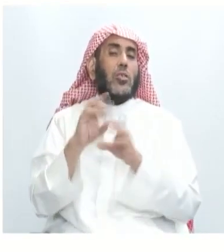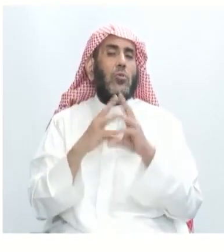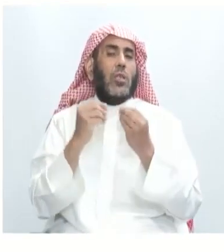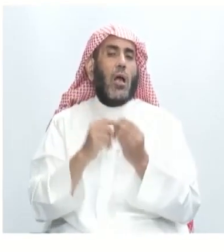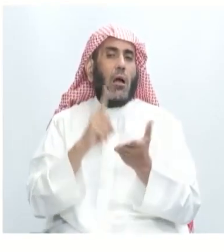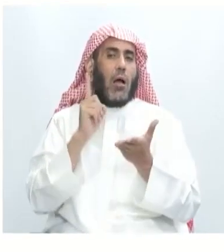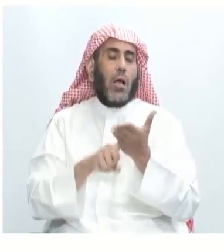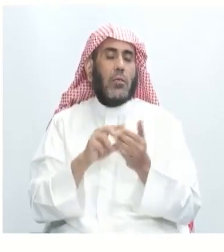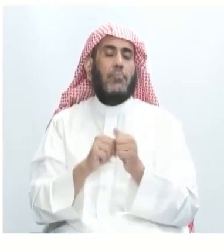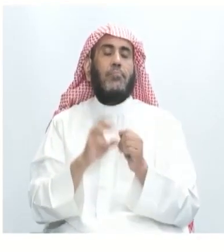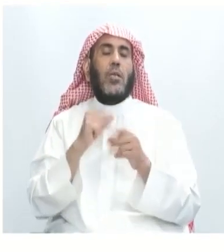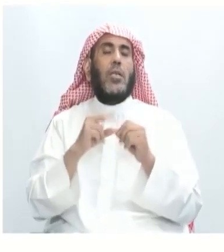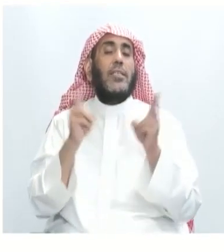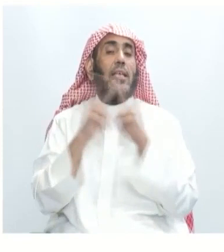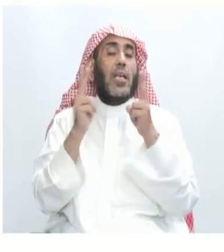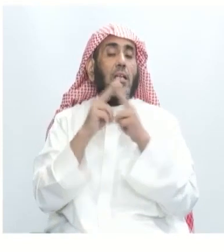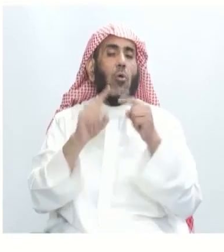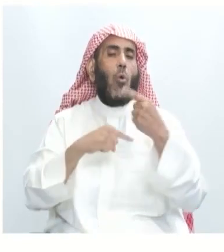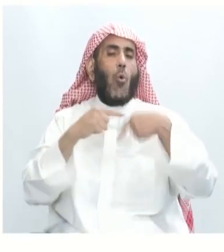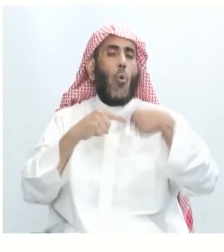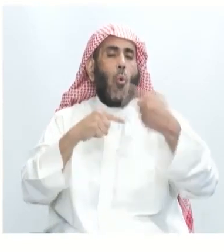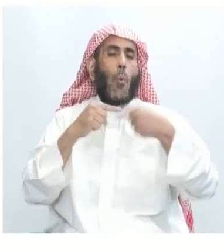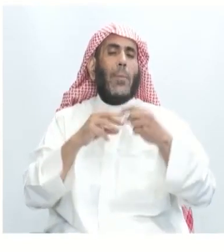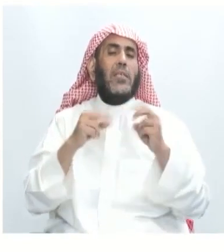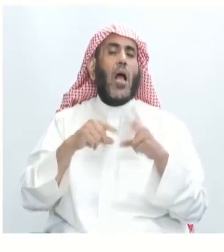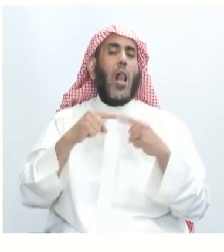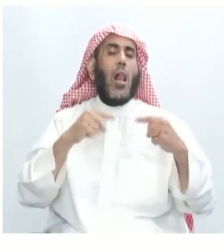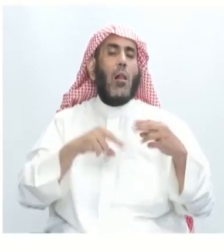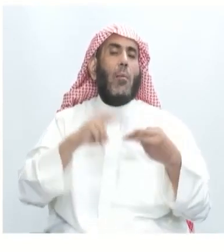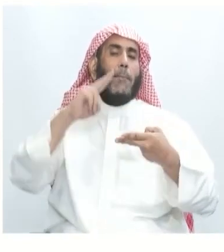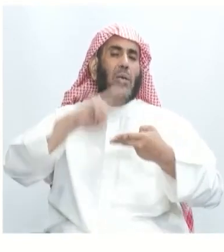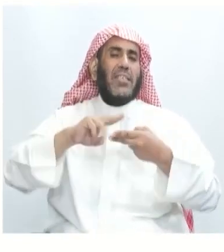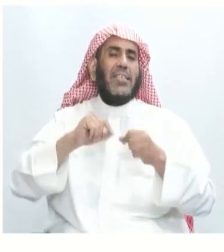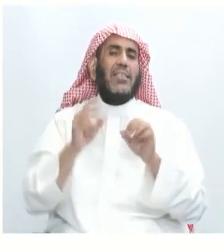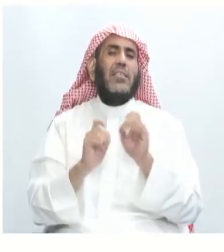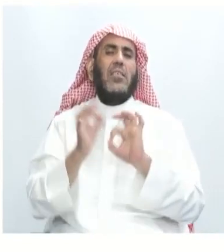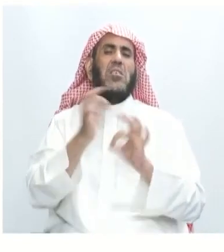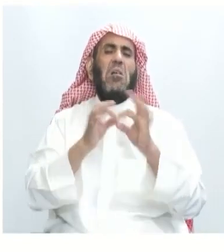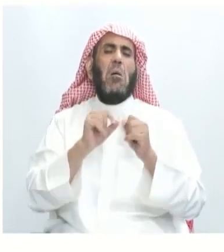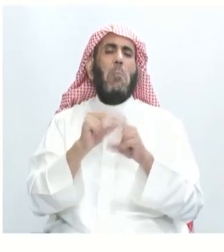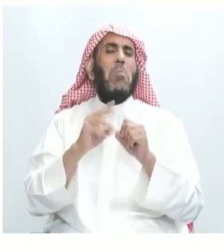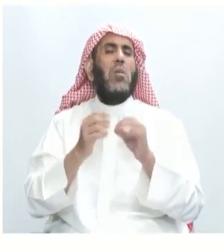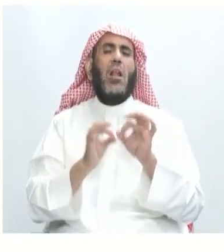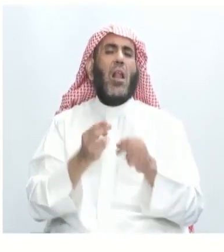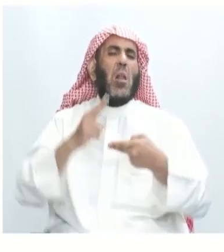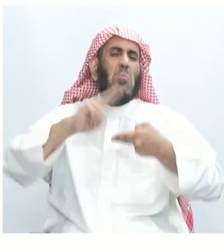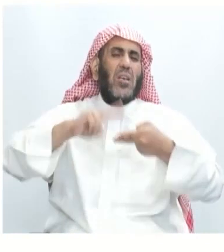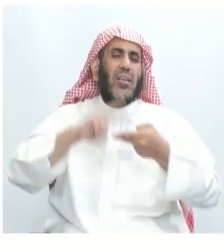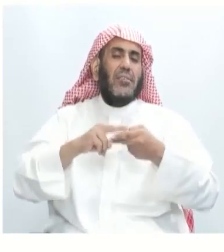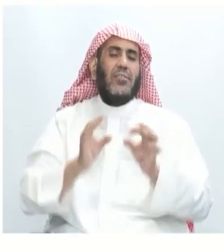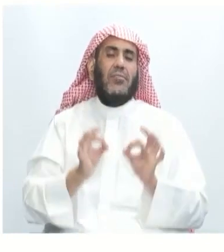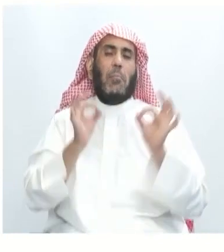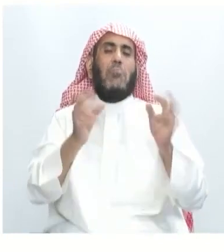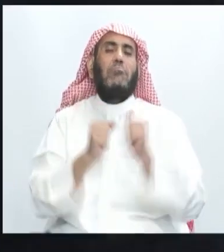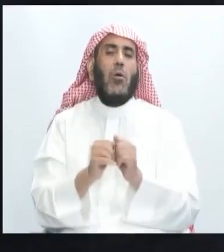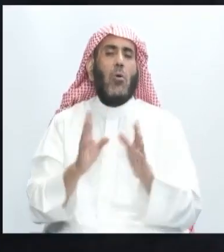نتاكد من ان التيار الكهربائي يتولد حوله مجال مغناطيسي صناعي مثله مثل المغناطيس الطبيعي مثله مثل مغناطيس